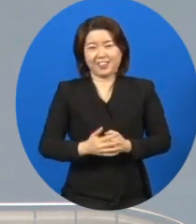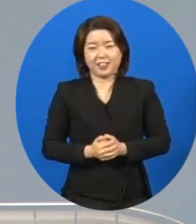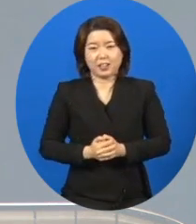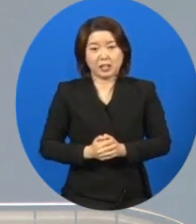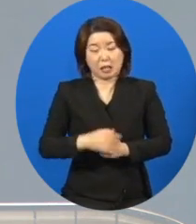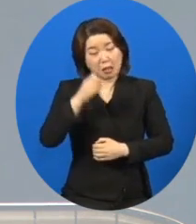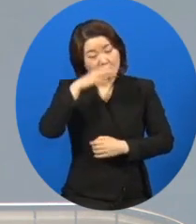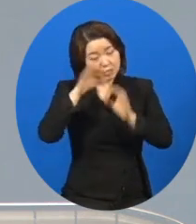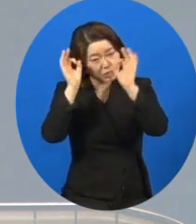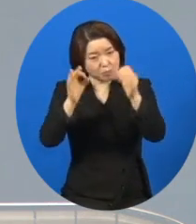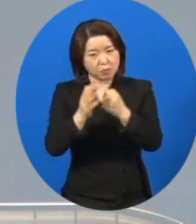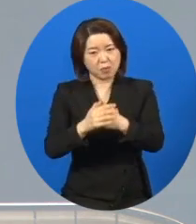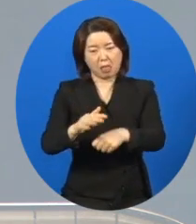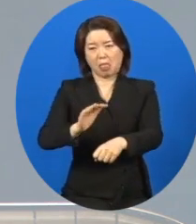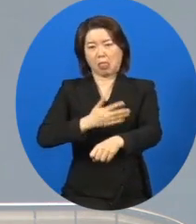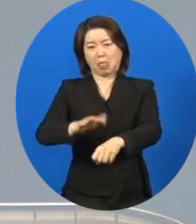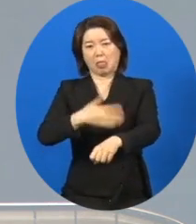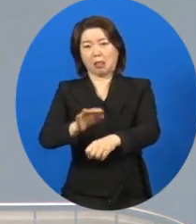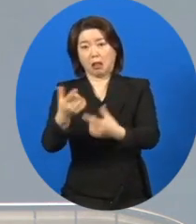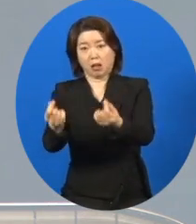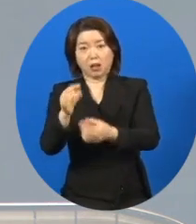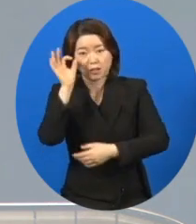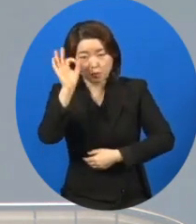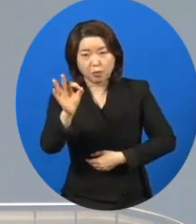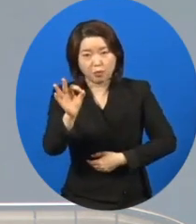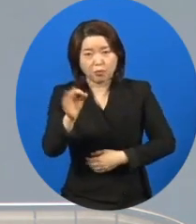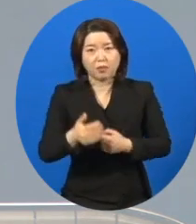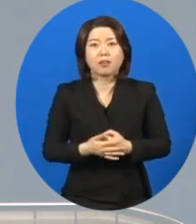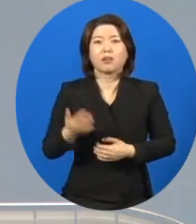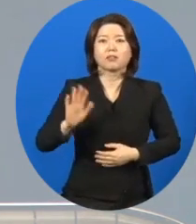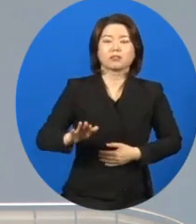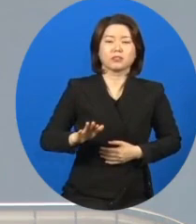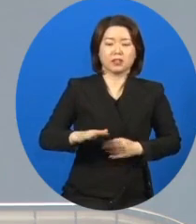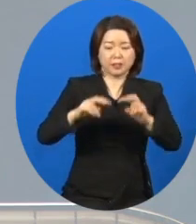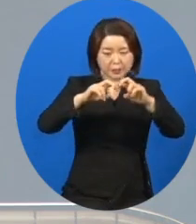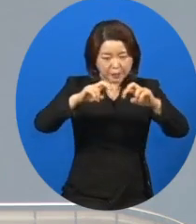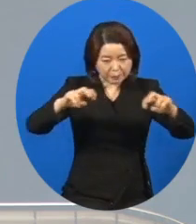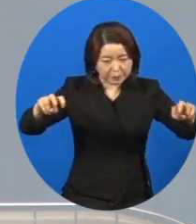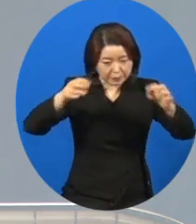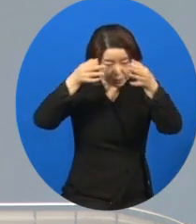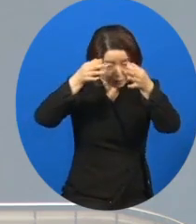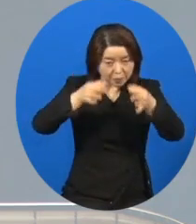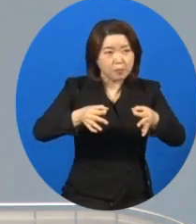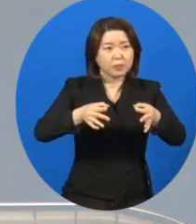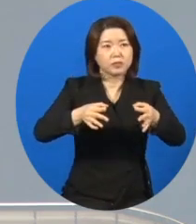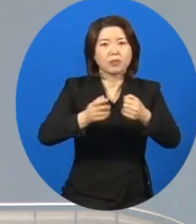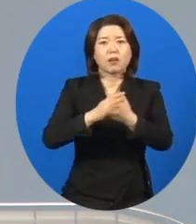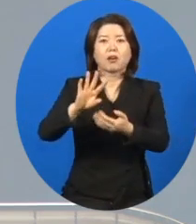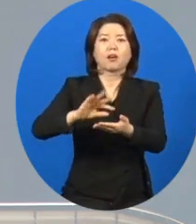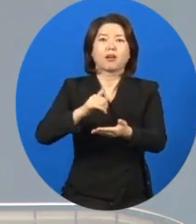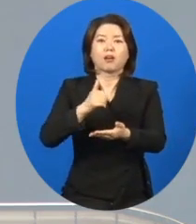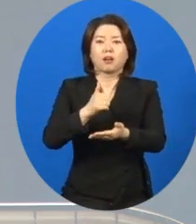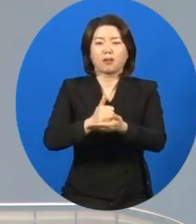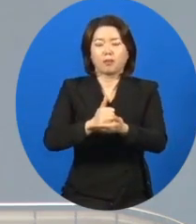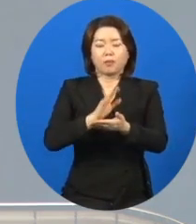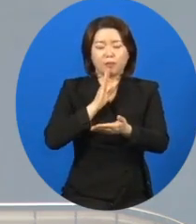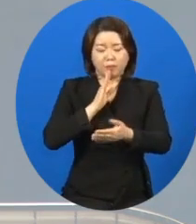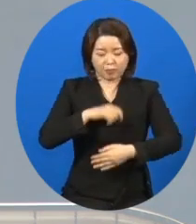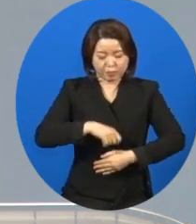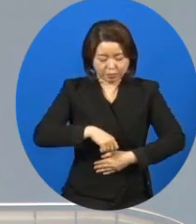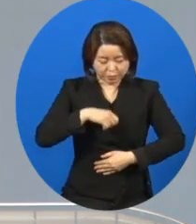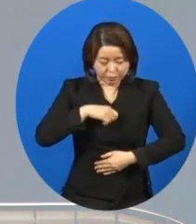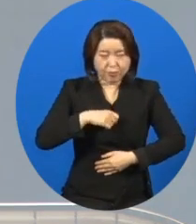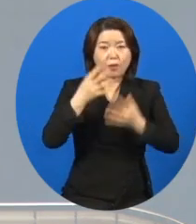얼핏 보면은 영깡패 같고 그런데 아, 정말 진솔한 크리스천들이 많습니다.